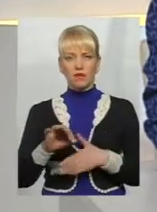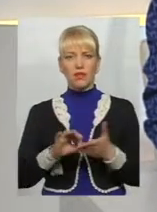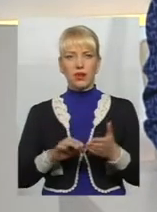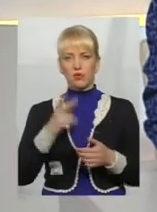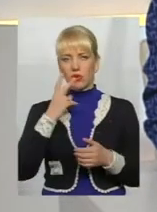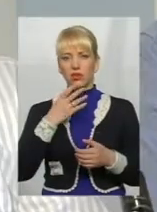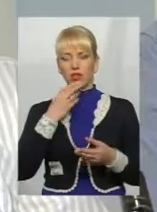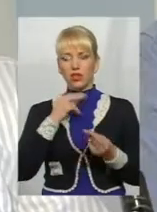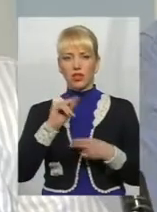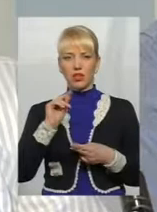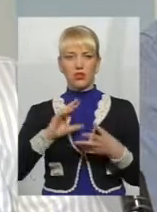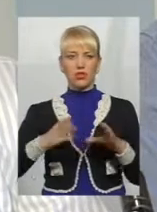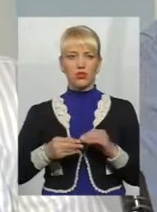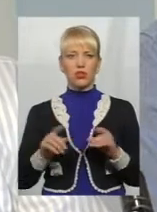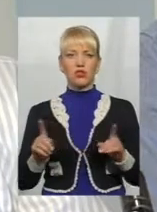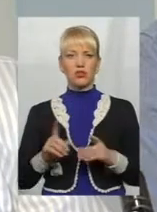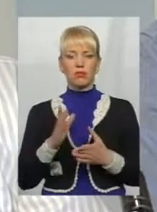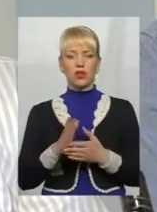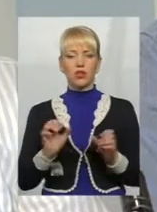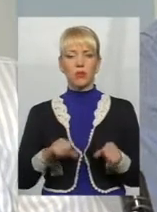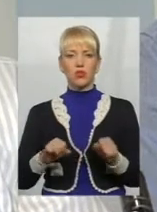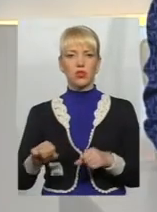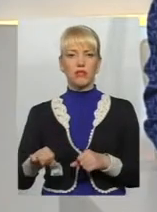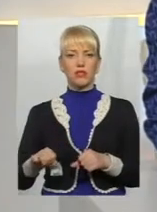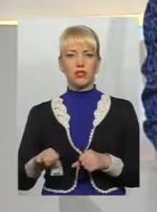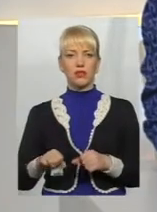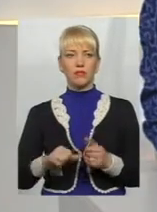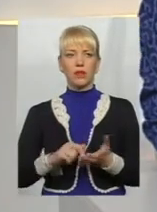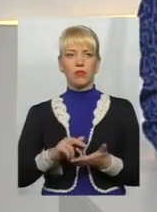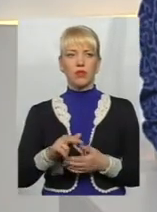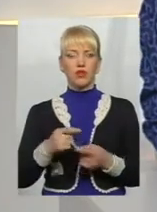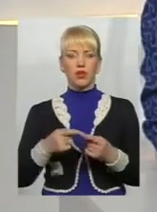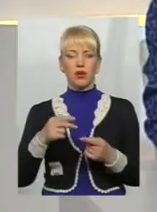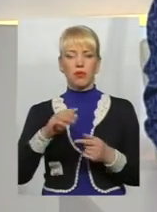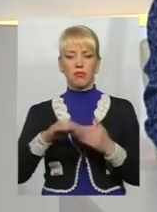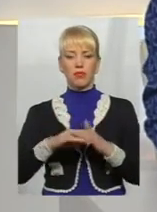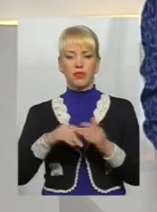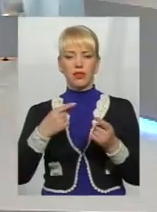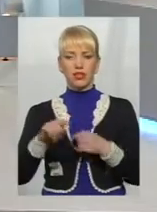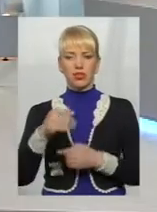показати кращий результат, аби мати можливість піти під інший прапор, не